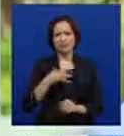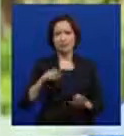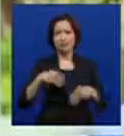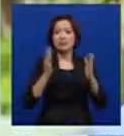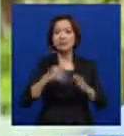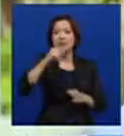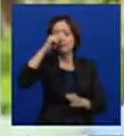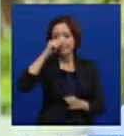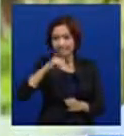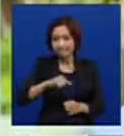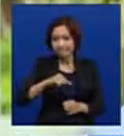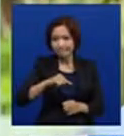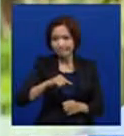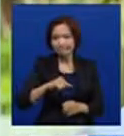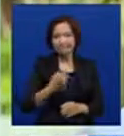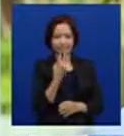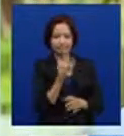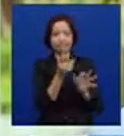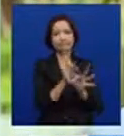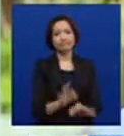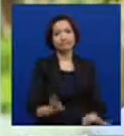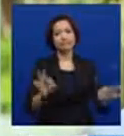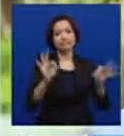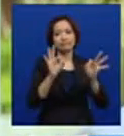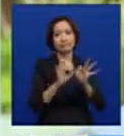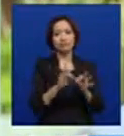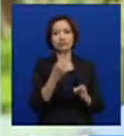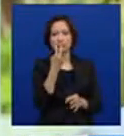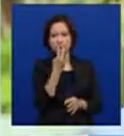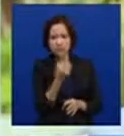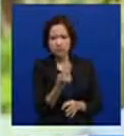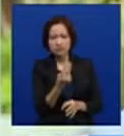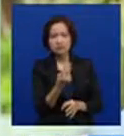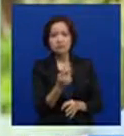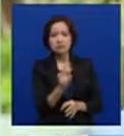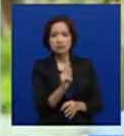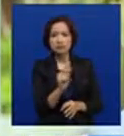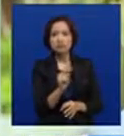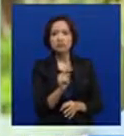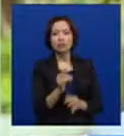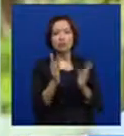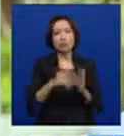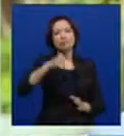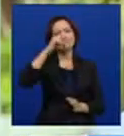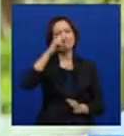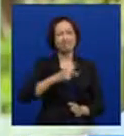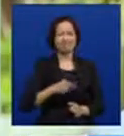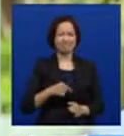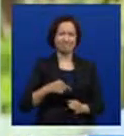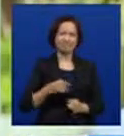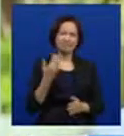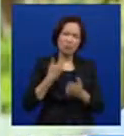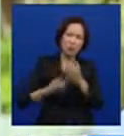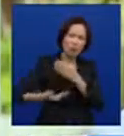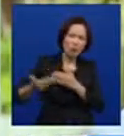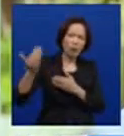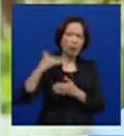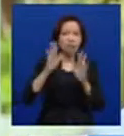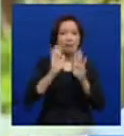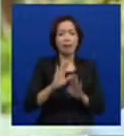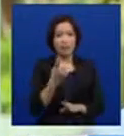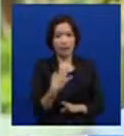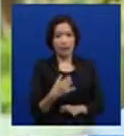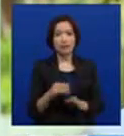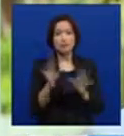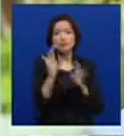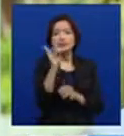ครับกลับให้ความสำคัญหันกลับมามองนิดนึงว่ารากเหง้าของคนไทยจริงๆคืออะไรนะครับสัตว์ที่มี